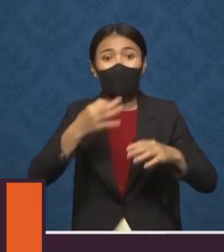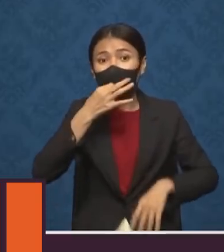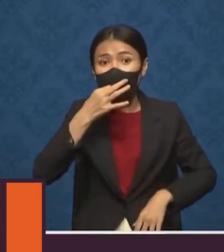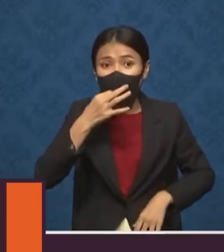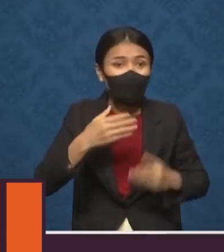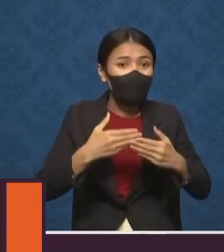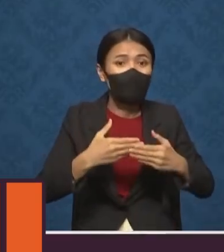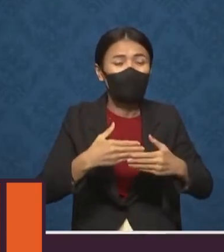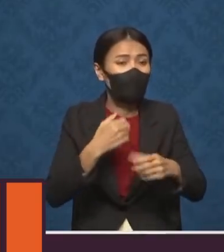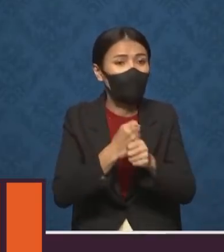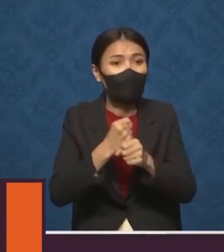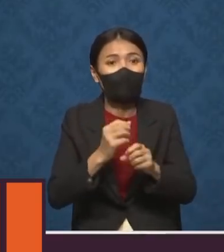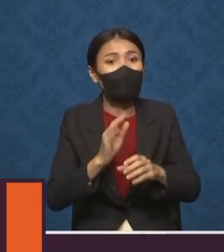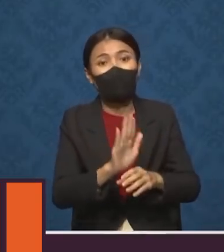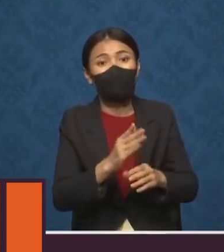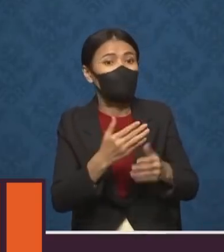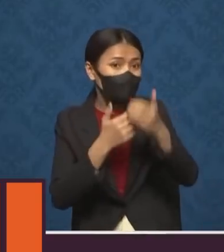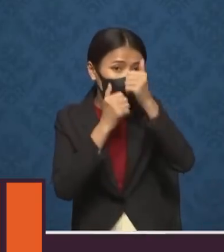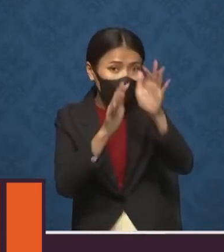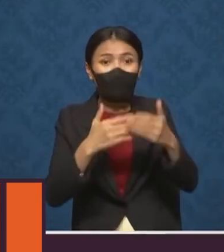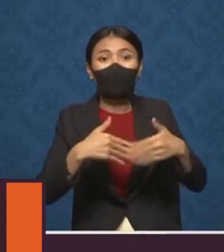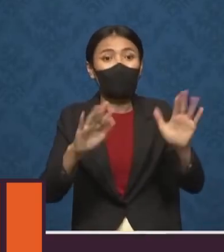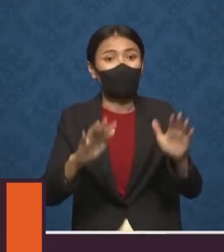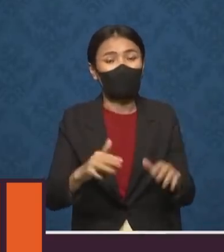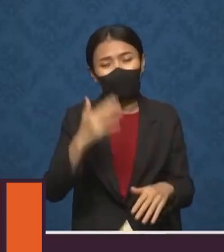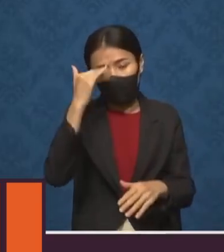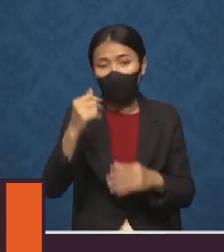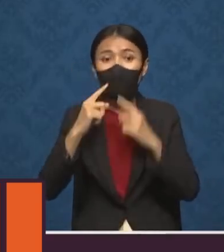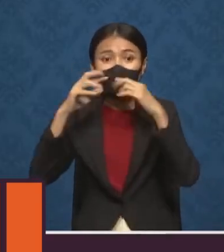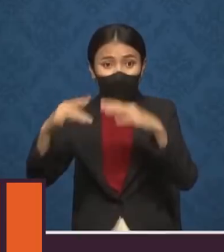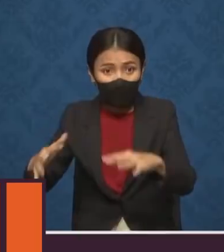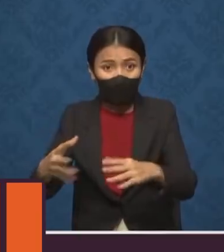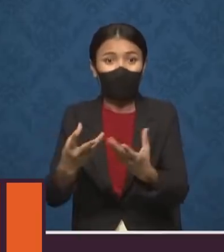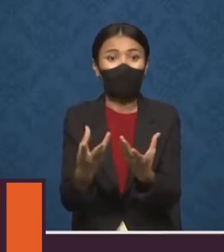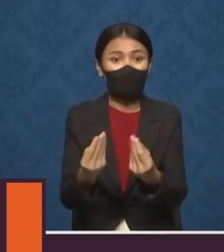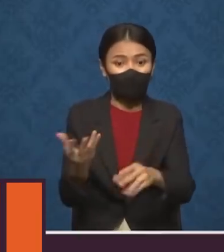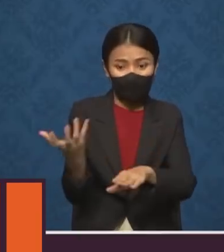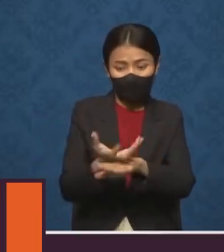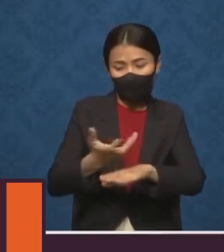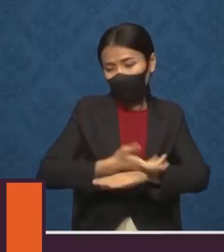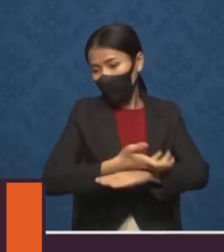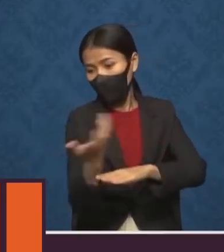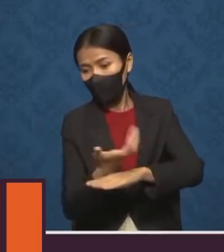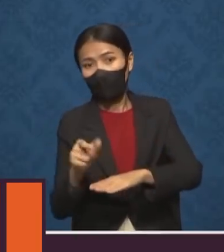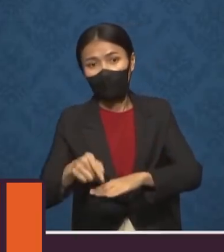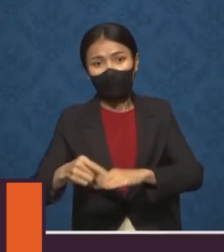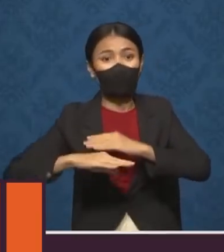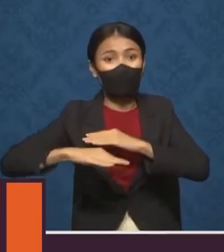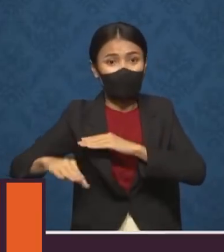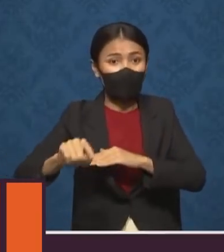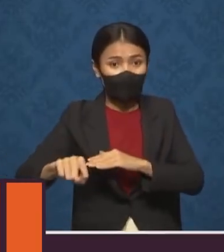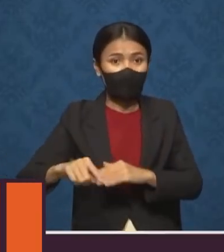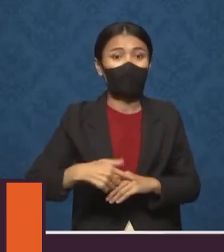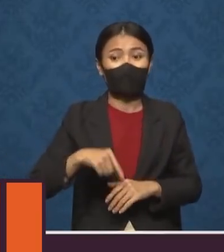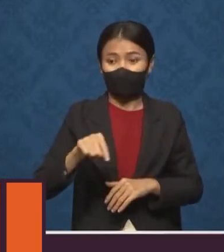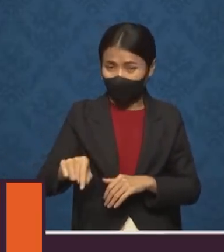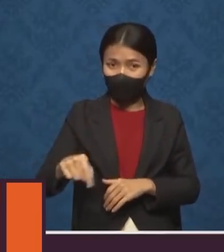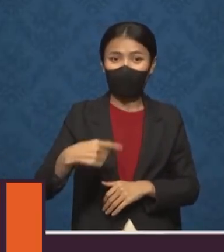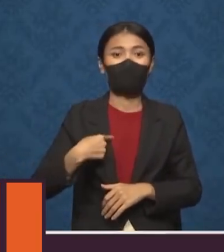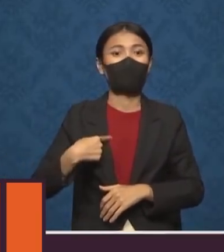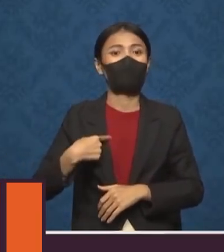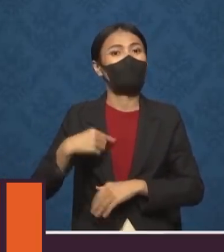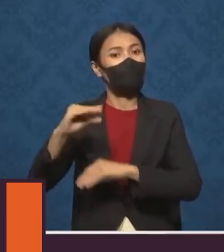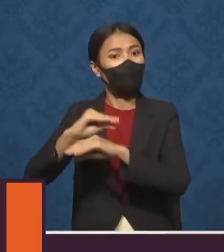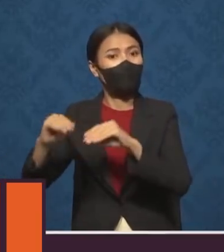พื้นที่เขตเศรษฐกิจพิเศษค่ะและโมเดลการทำลายอาชีพแบบนี้รัฐบาลกำลังจะย้ายมันไปไว้ที่นิคมอุตสาหกรรมจะนะ